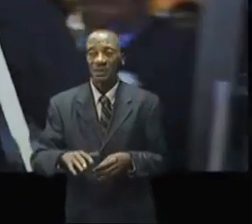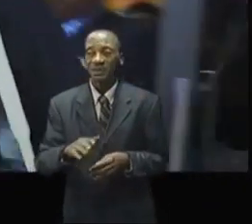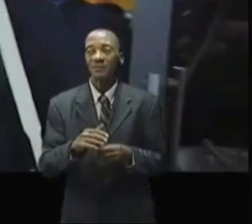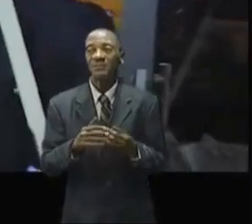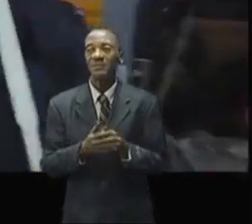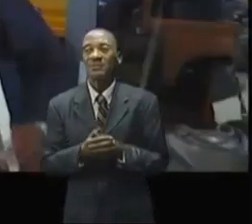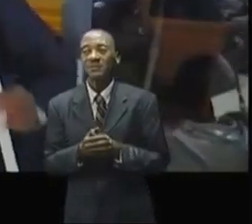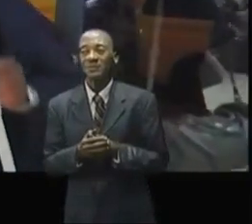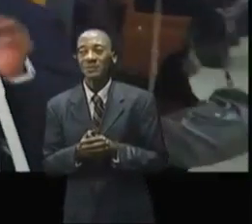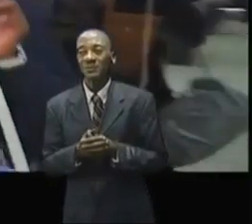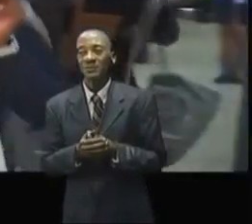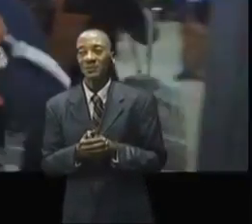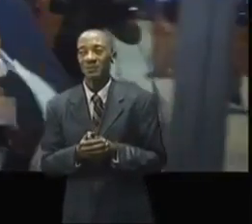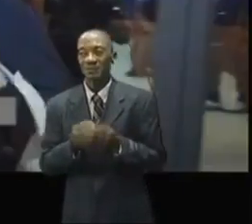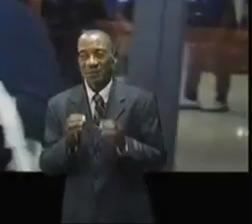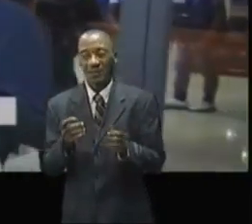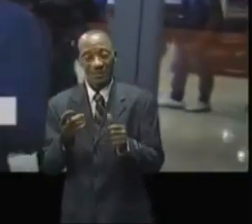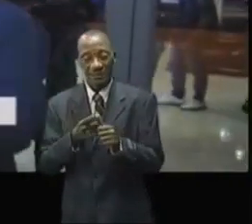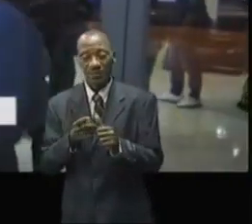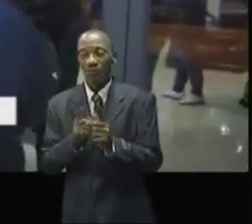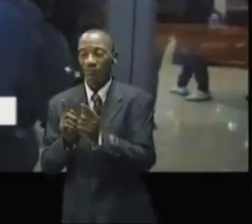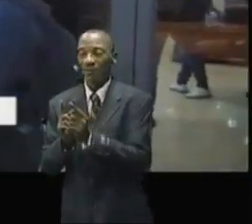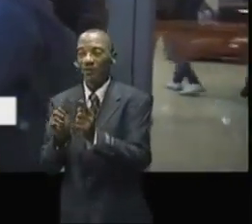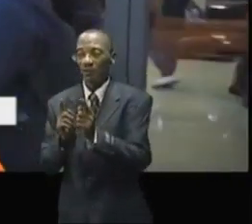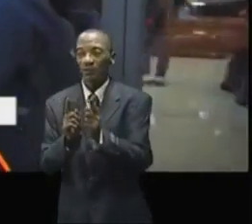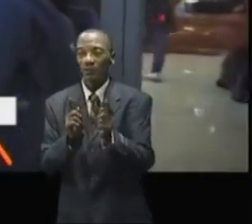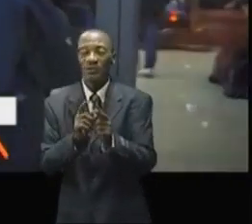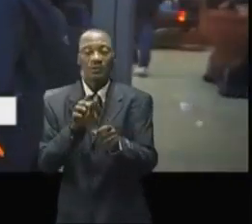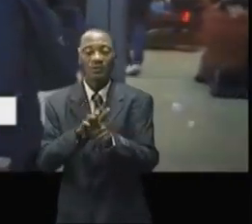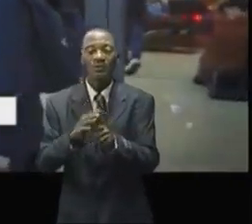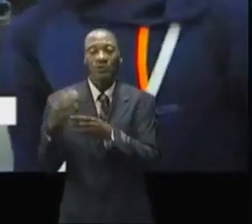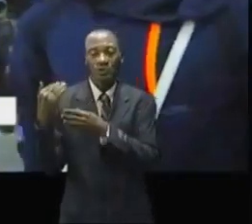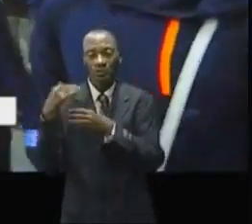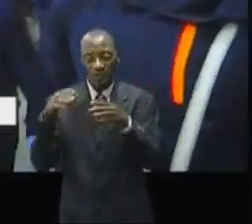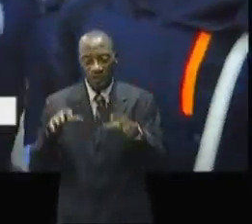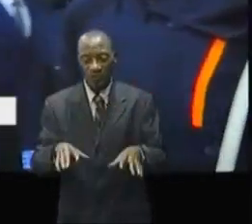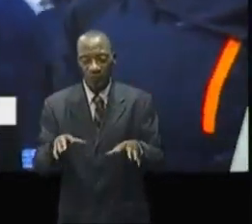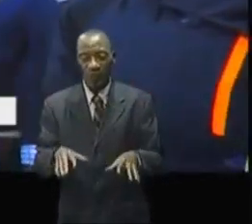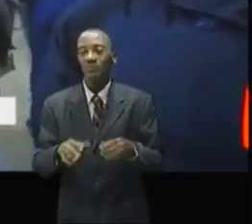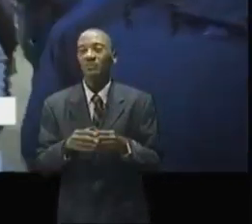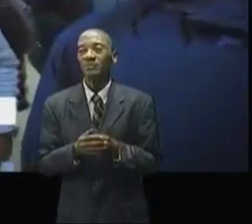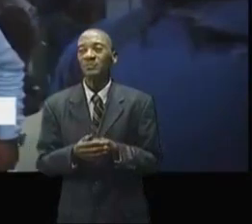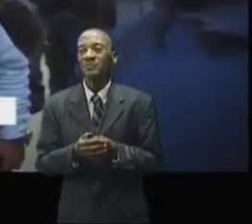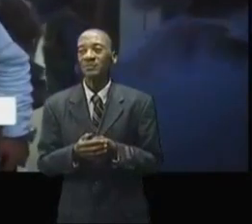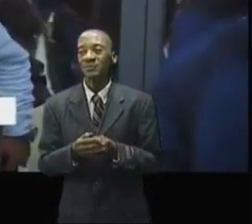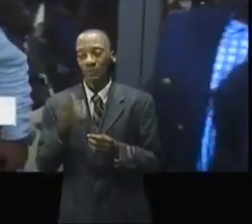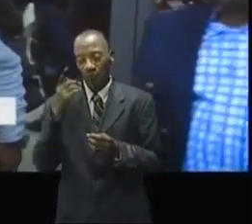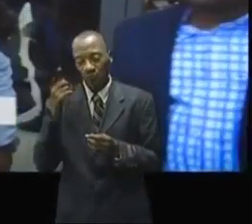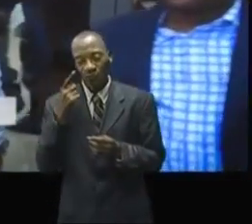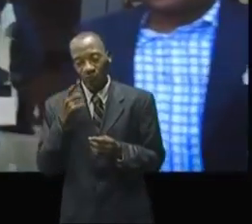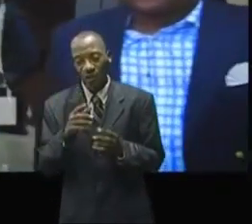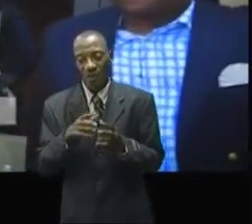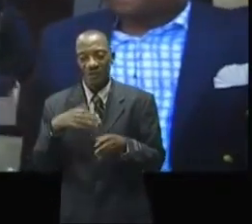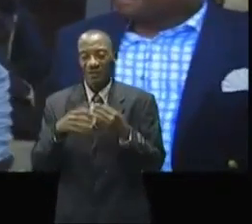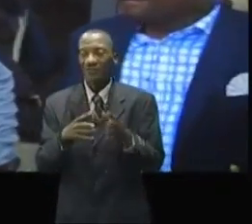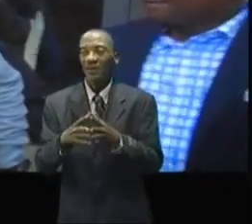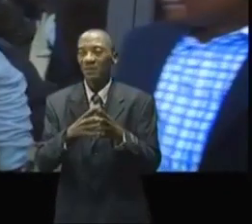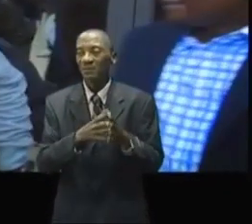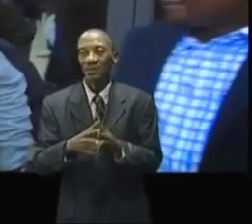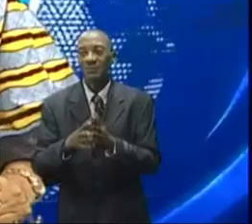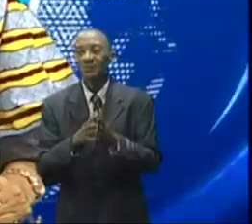ces gestes de Tanguy Ndombele sera imité par d'autres sportifs congolais évoluant loin de la République démocratique du